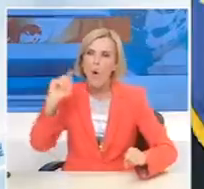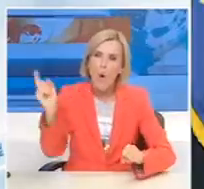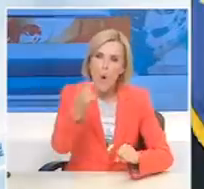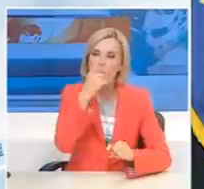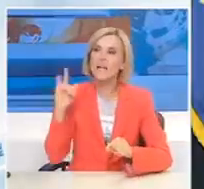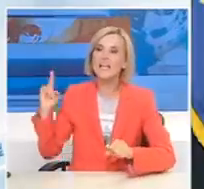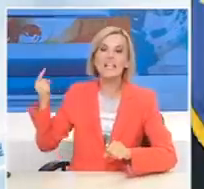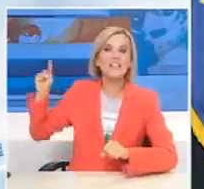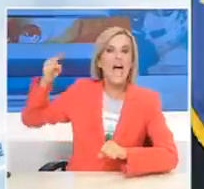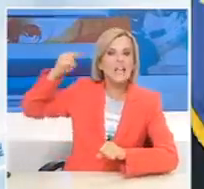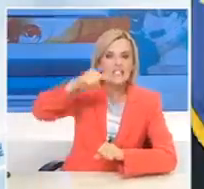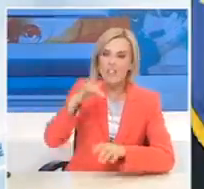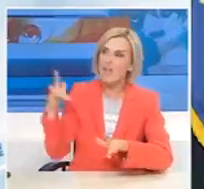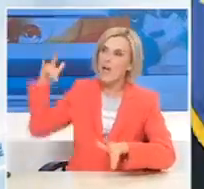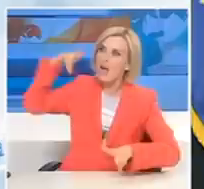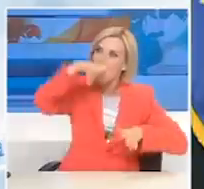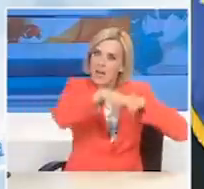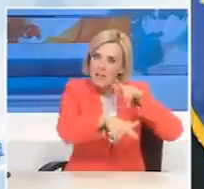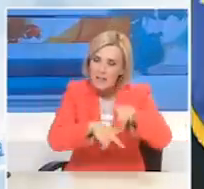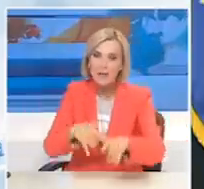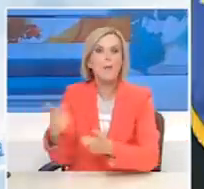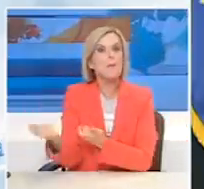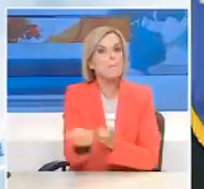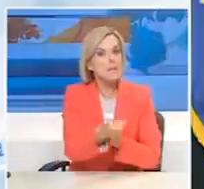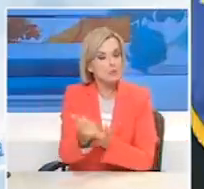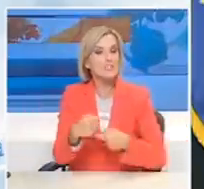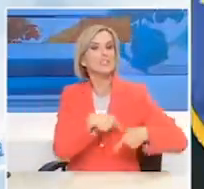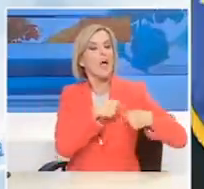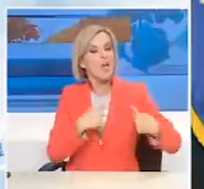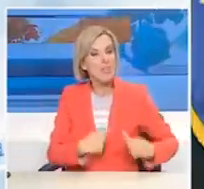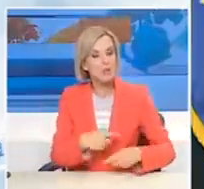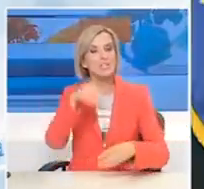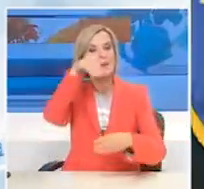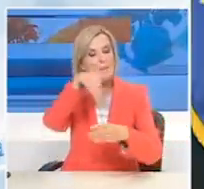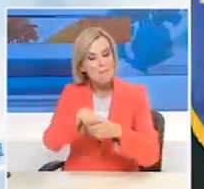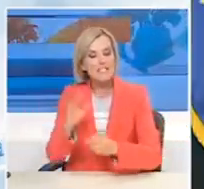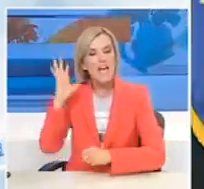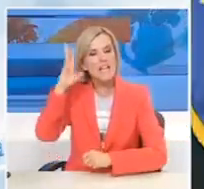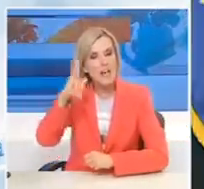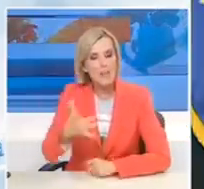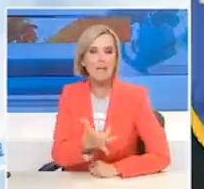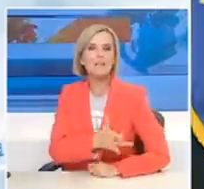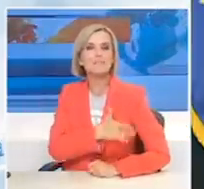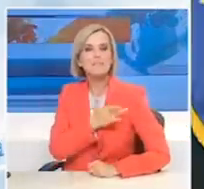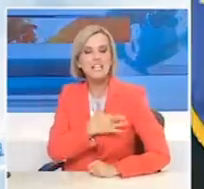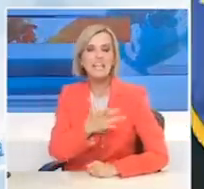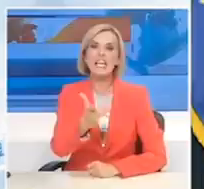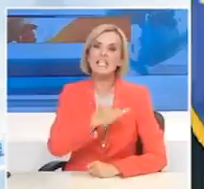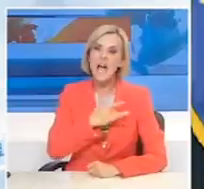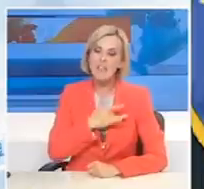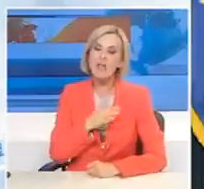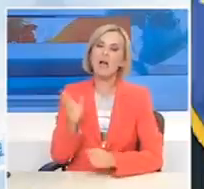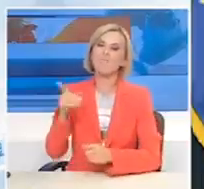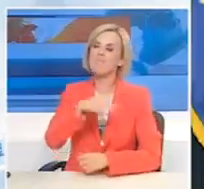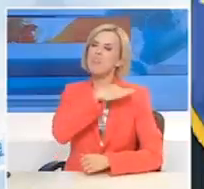εξωτερικό. Το πυροσβεστικό μας σώμα είναι παντού. Καταθέτει ψυχή και καρδιά καθημερινά. Εκεί, στην πρώτη γραμμή,